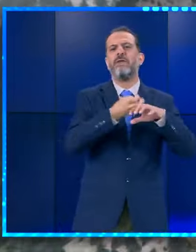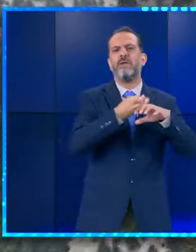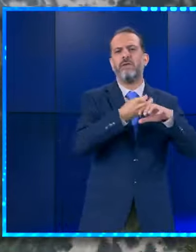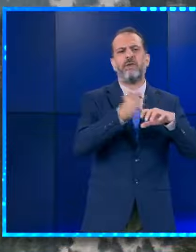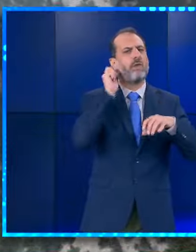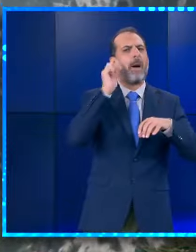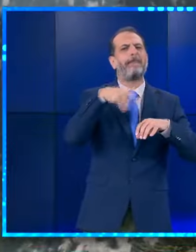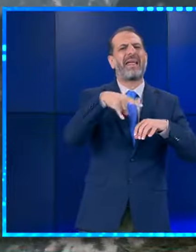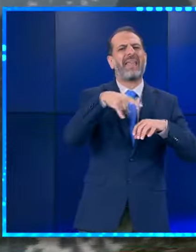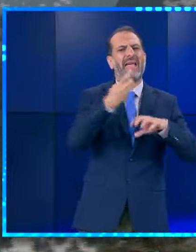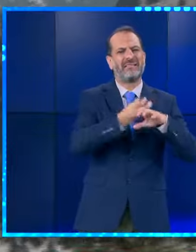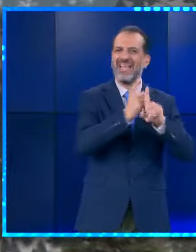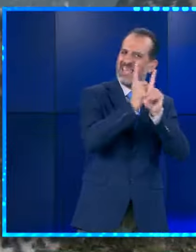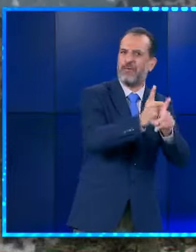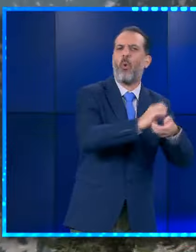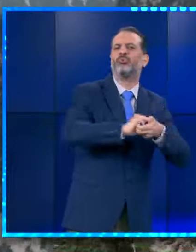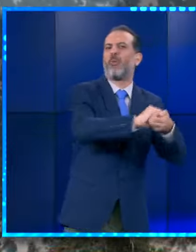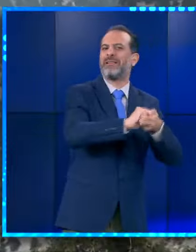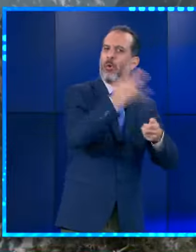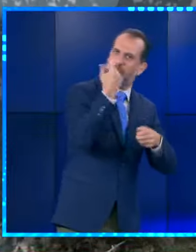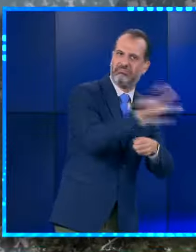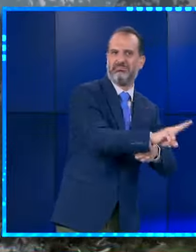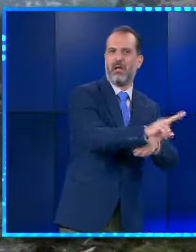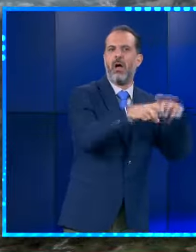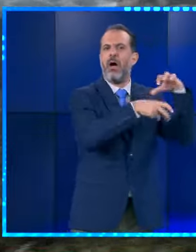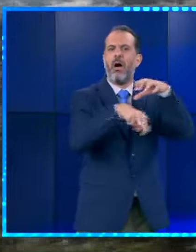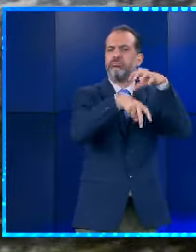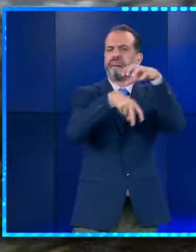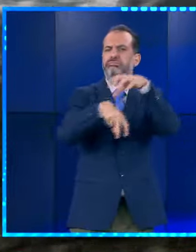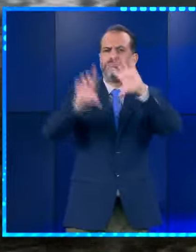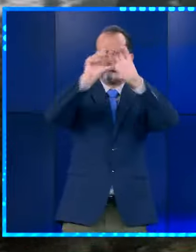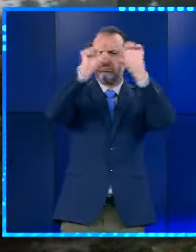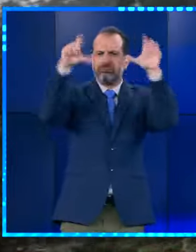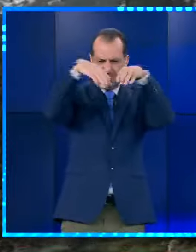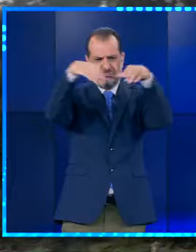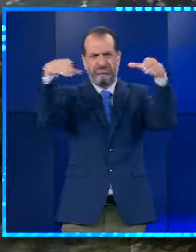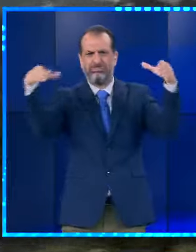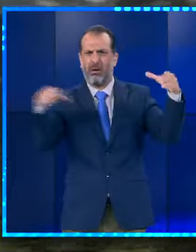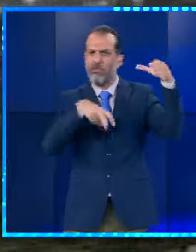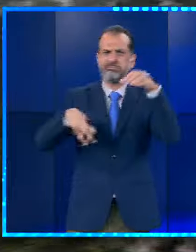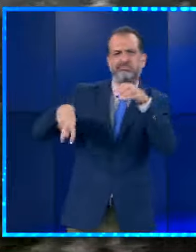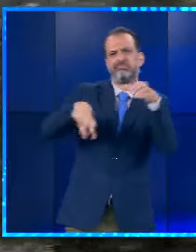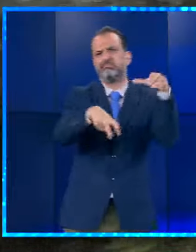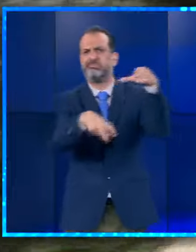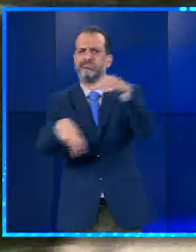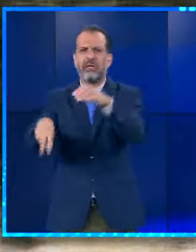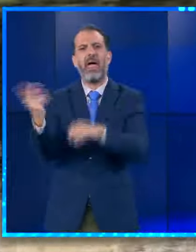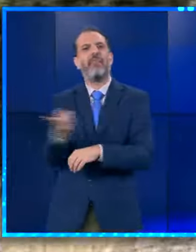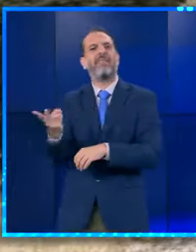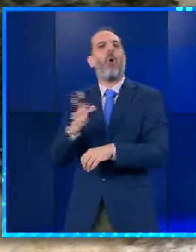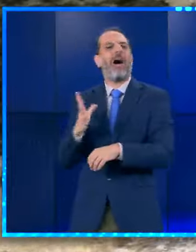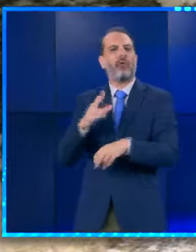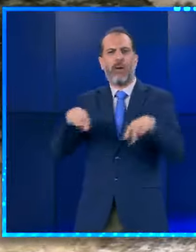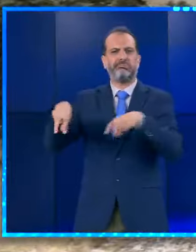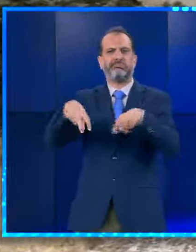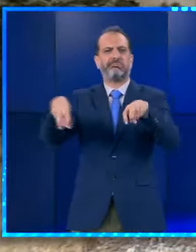την αερολέσχη που έχουν εκεί τα μέλη της. Στη συνέχεια εξαφανίστηκε, ήταν μαζί με έναν άλλον φίλο του. Ο φίλος του εντοπίστηκε σε καλή